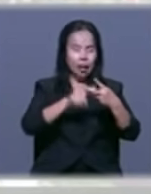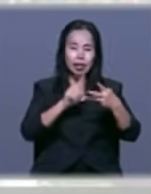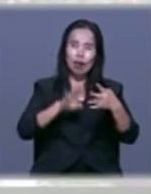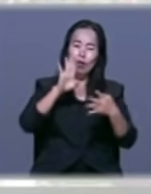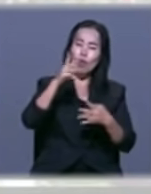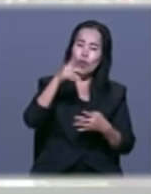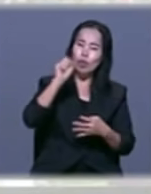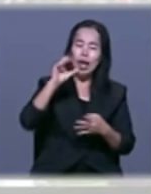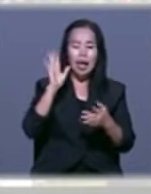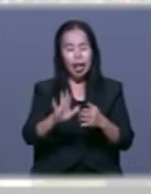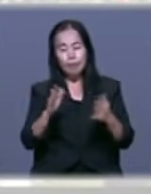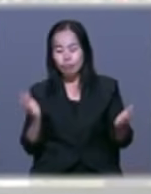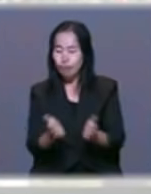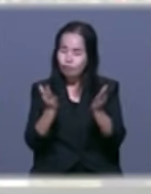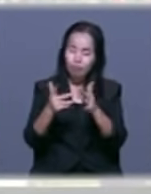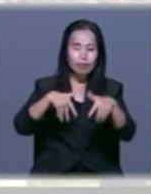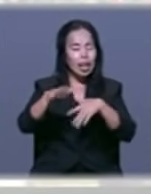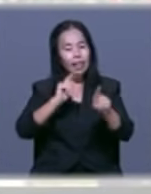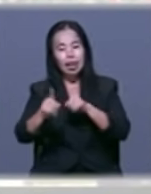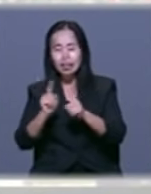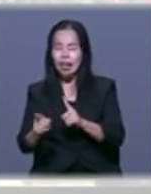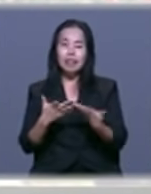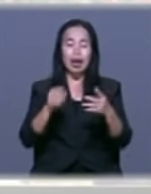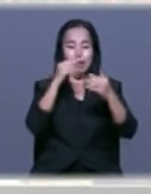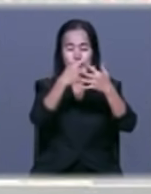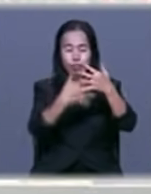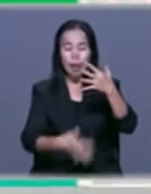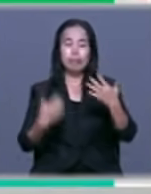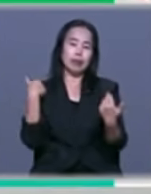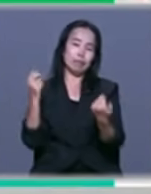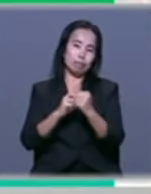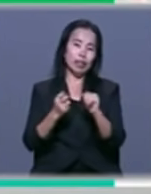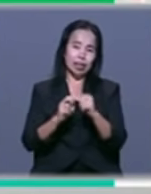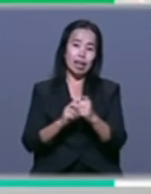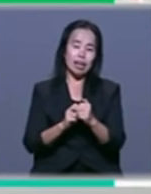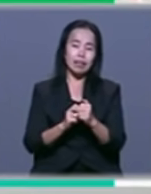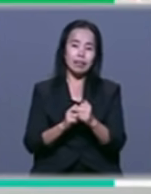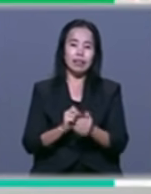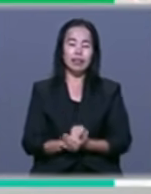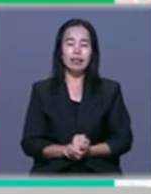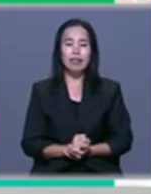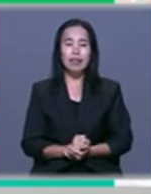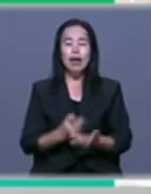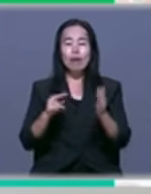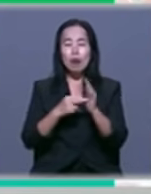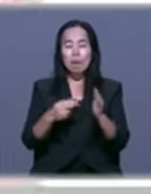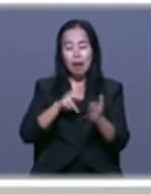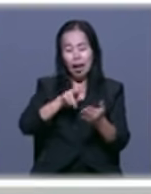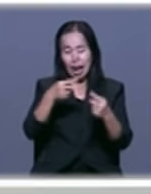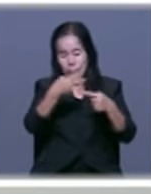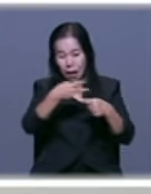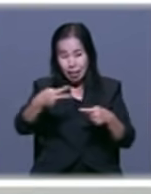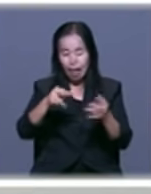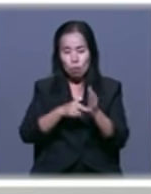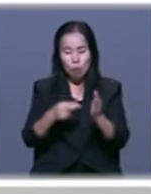ยั่วยุสับสนแล้วไอ้การตีความคำว่ายั่วยุสับสนเนี่ยมันก็มีปัญหาอีกเข้าใจไหมคือการตีความคำว่ายั่วยุสับสนเนี่ย